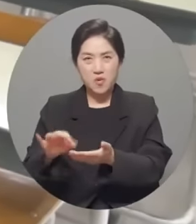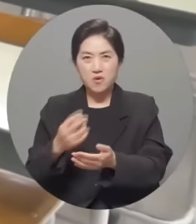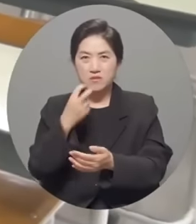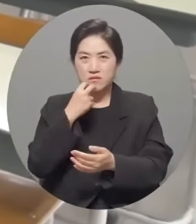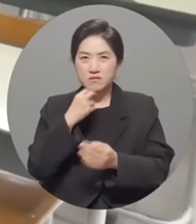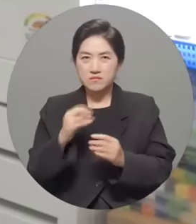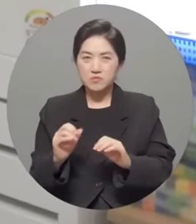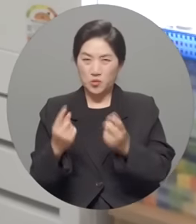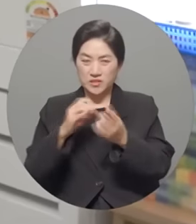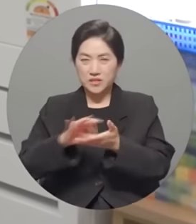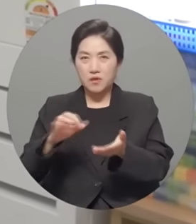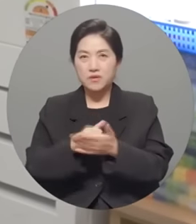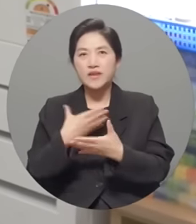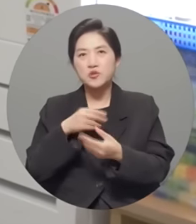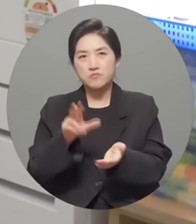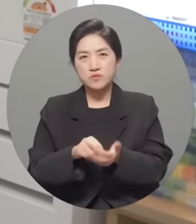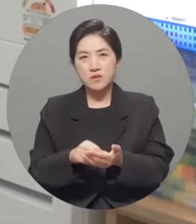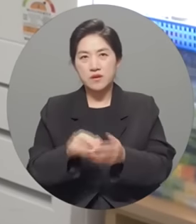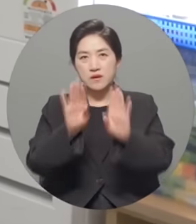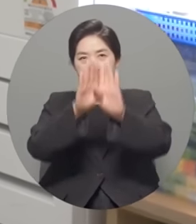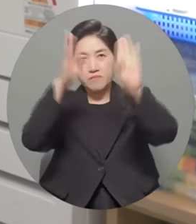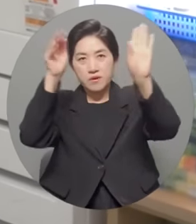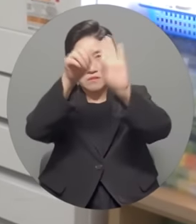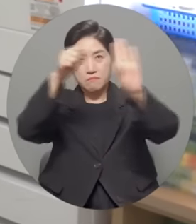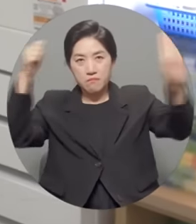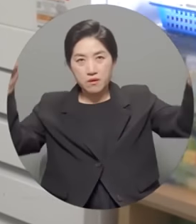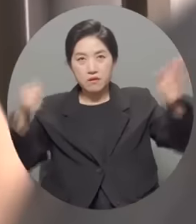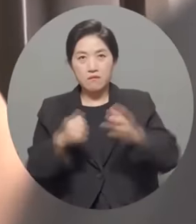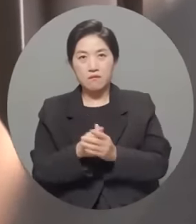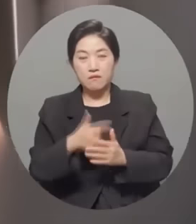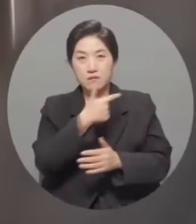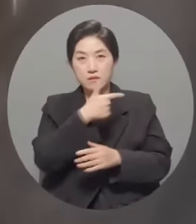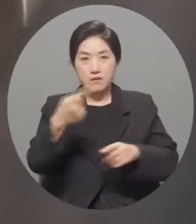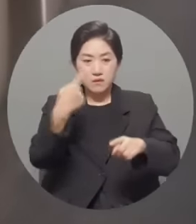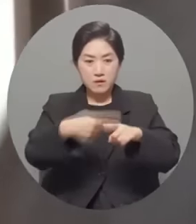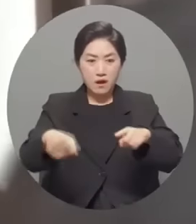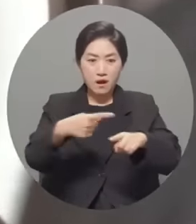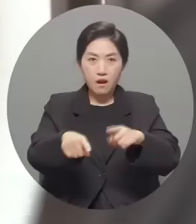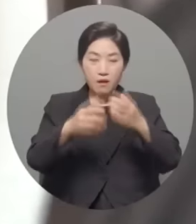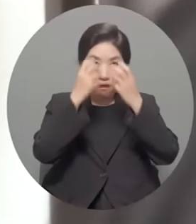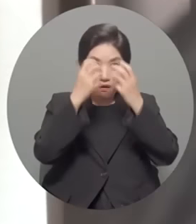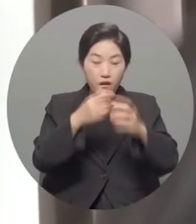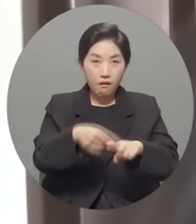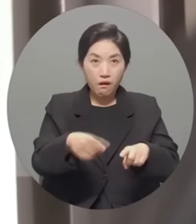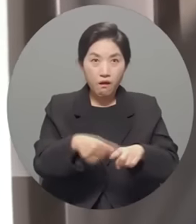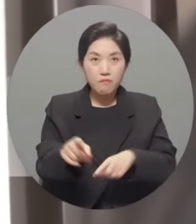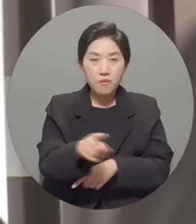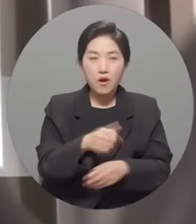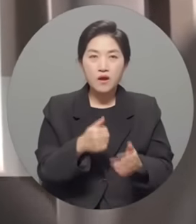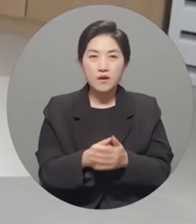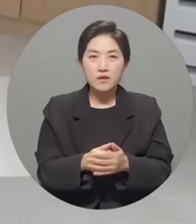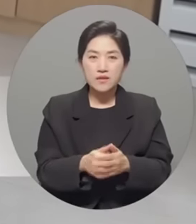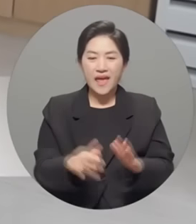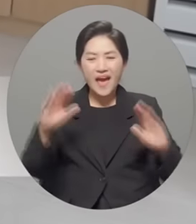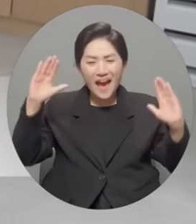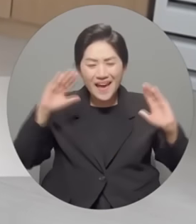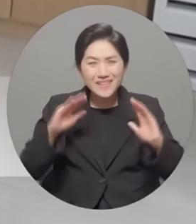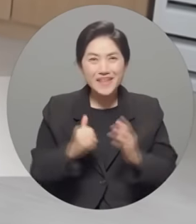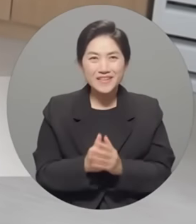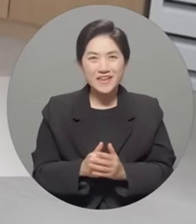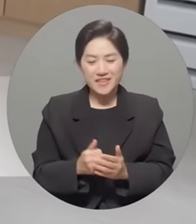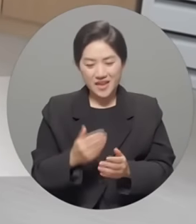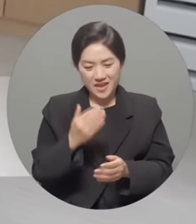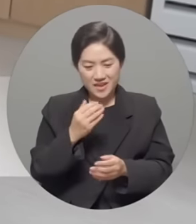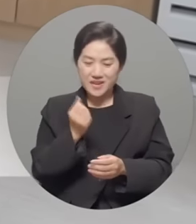있습니다. 교실 벽에 걸린 수납함을 열자 커다란 식칼이 나옵니다. 늘봄학교 학생들에게 간식을